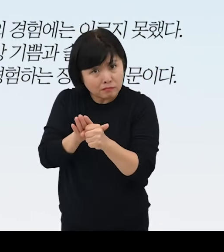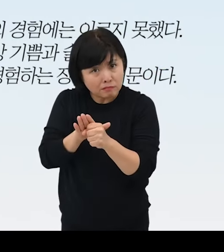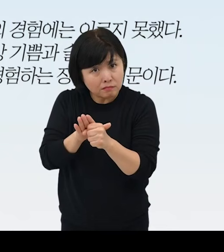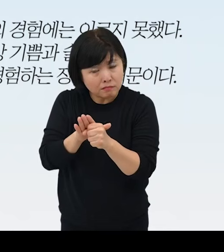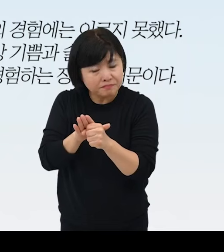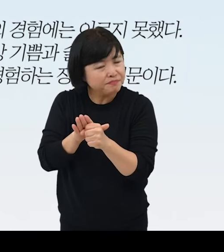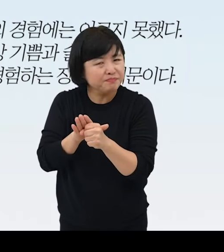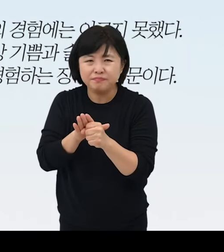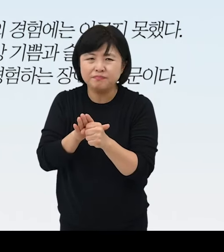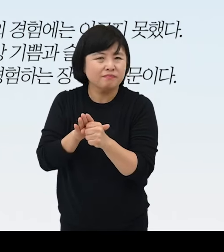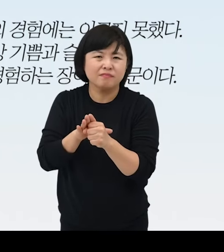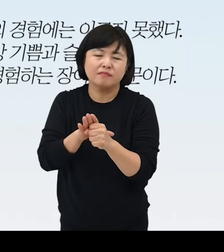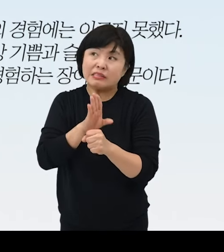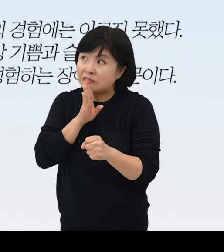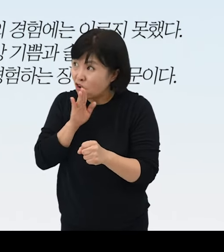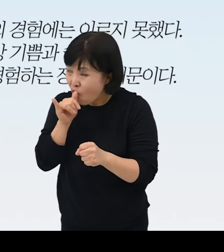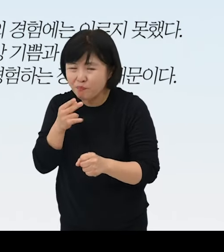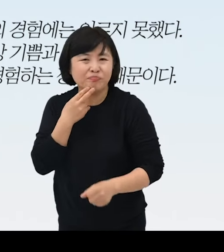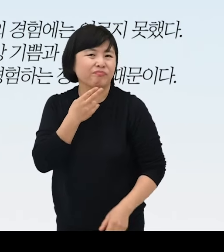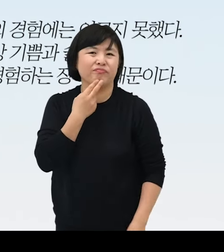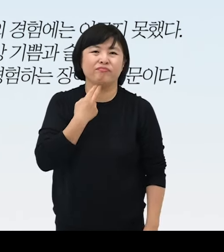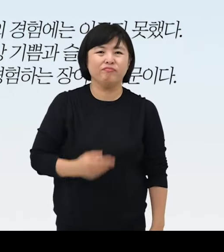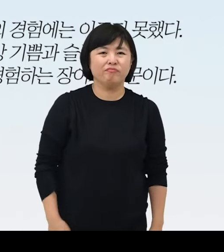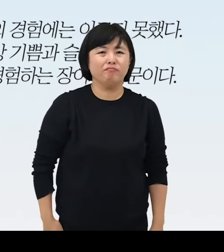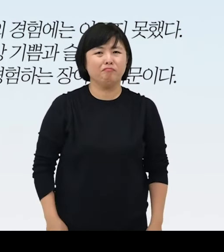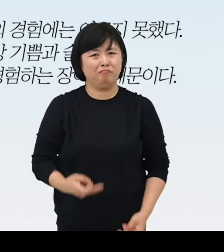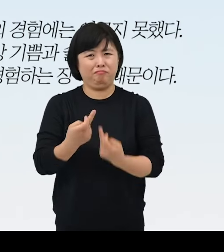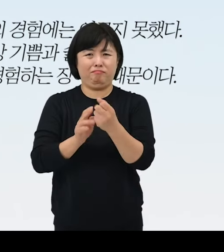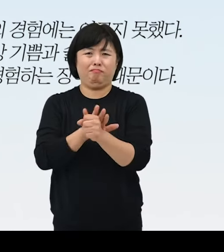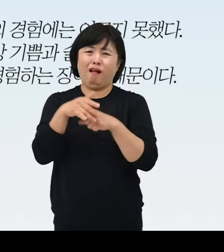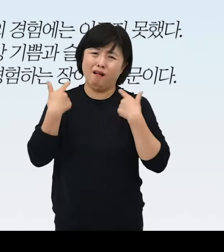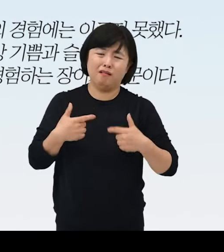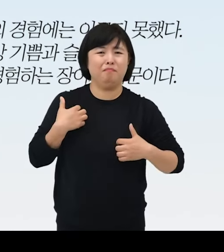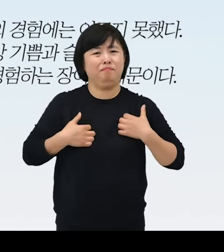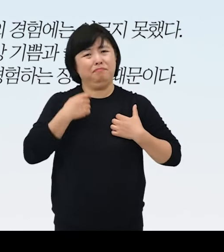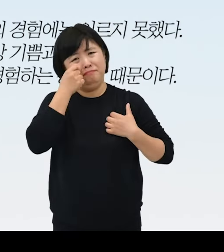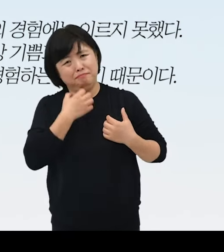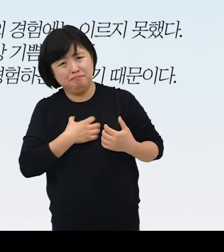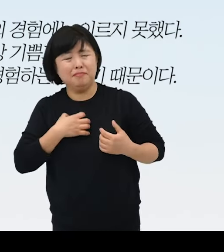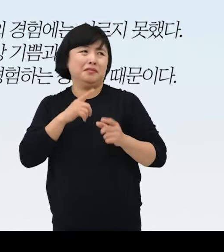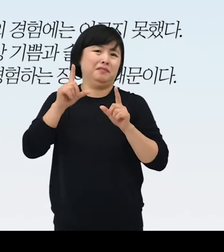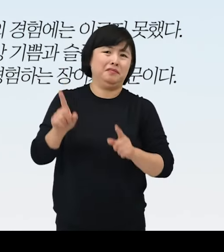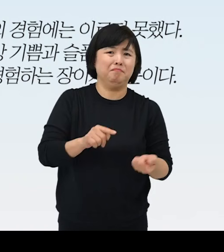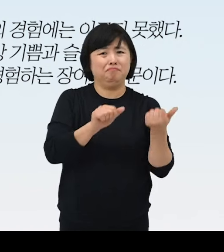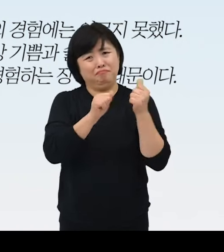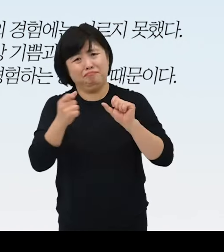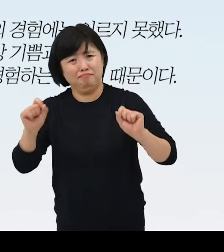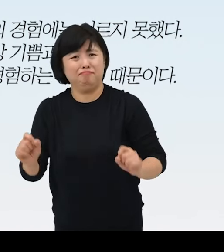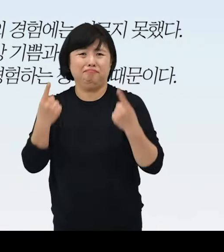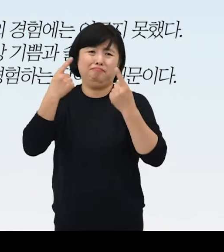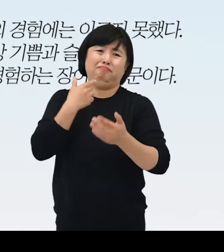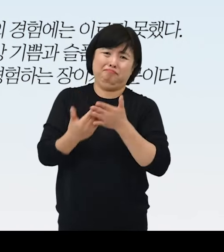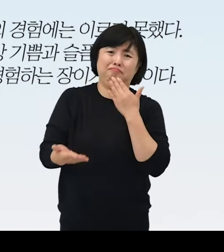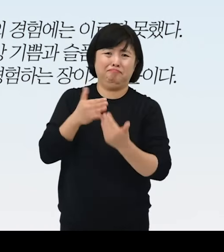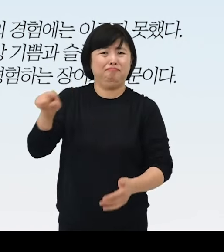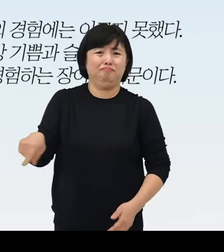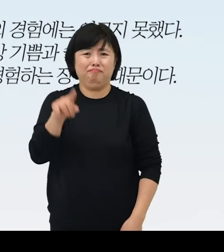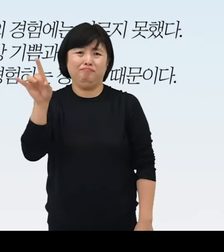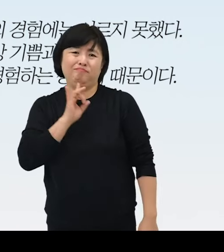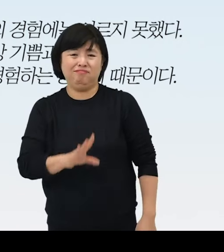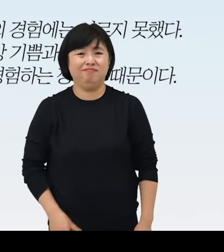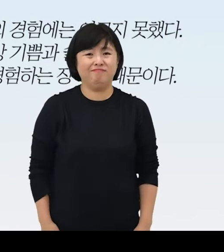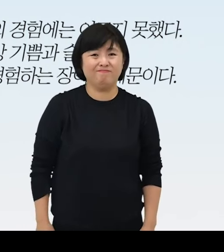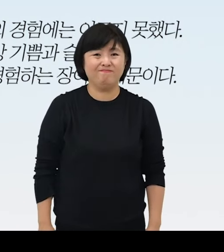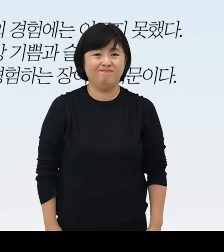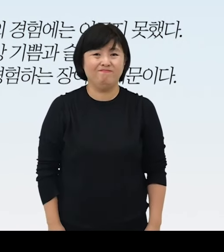그것은 진정한 형제의 경험에는 이르지 못한다. 바로 형제가 항상 기쁨과 슬픔 그리고